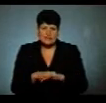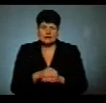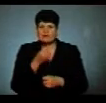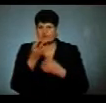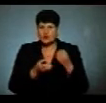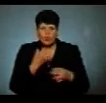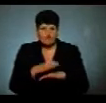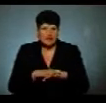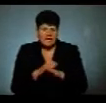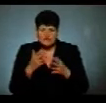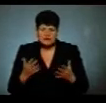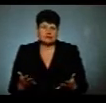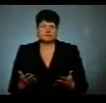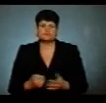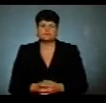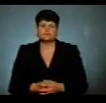ринків.